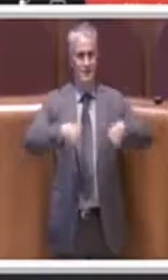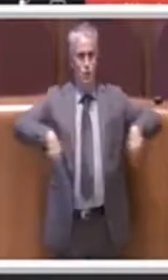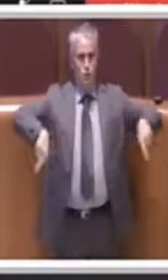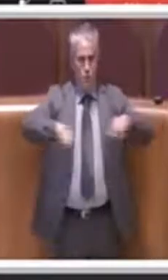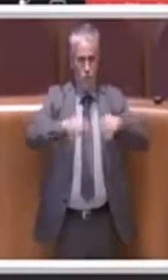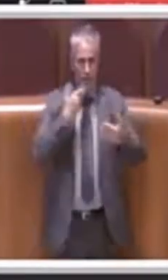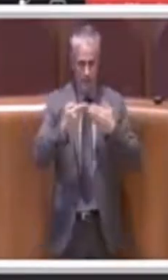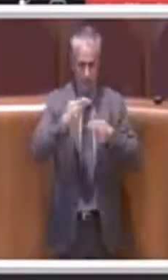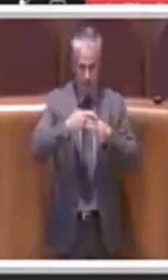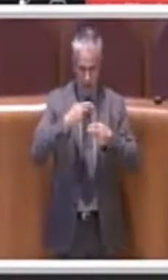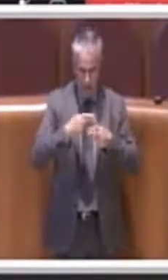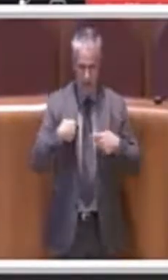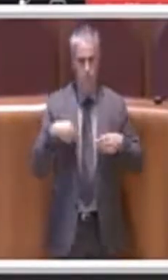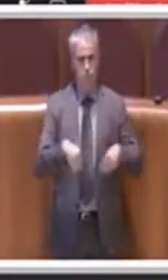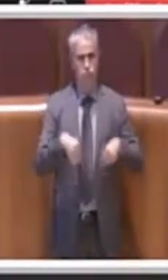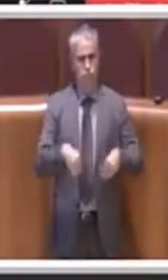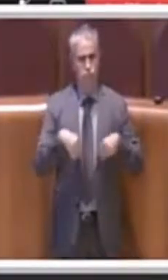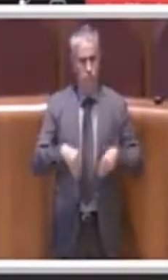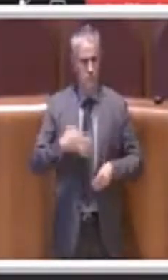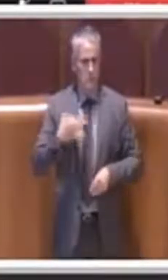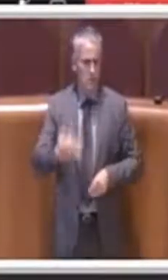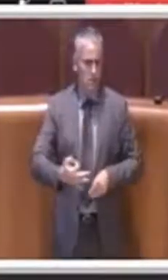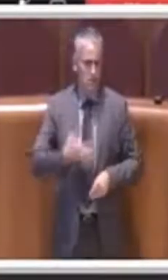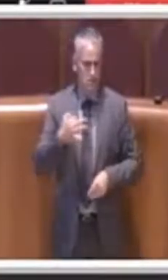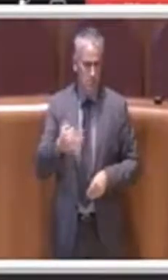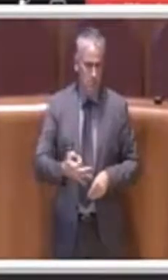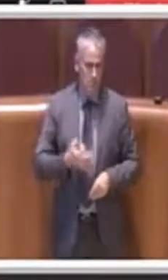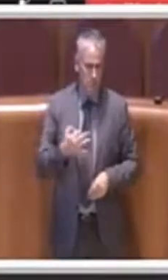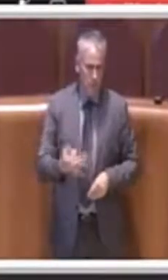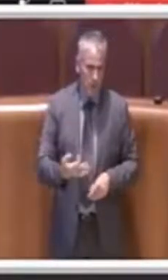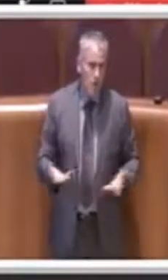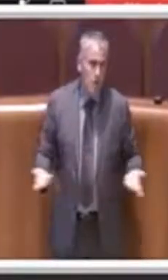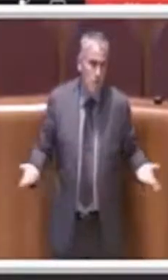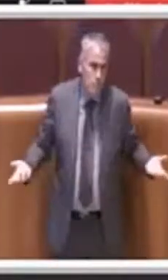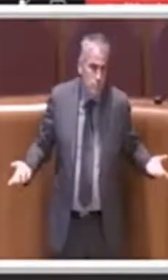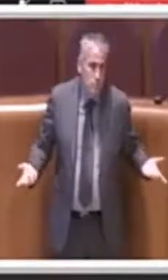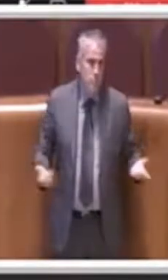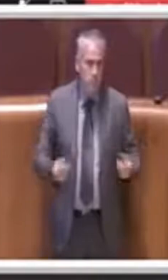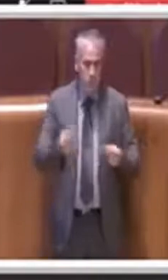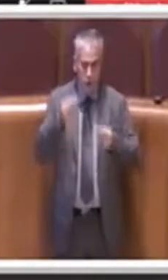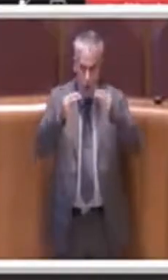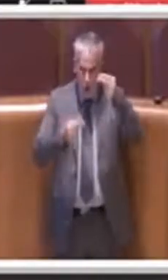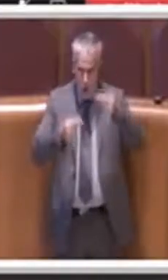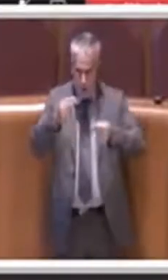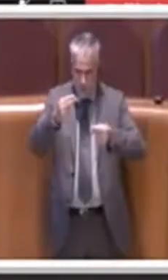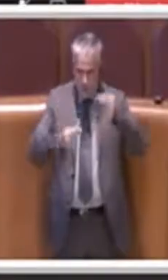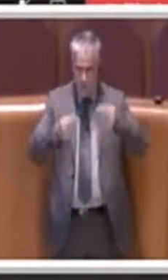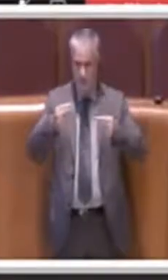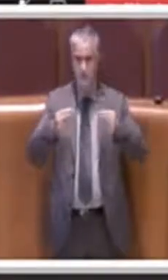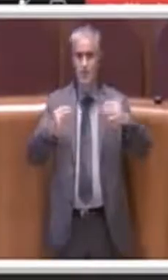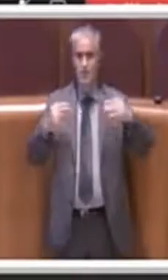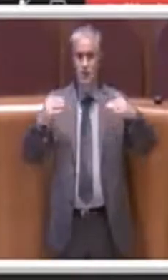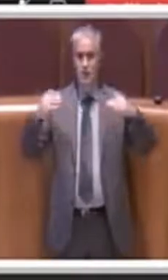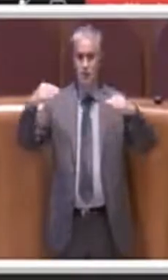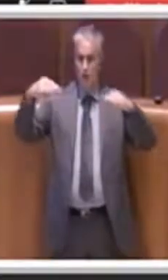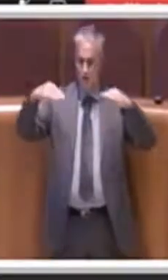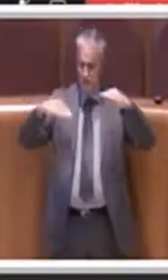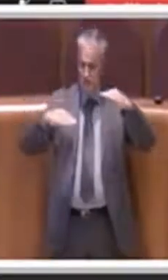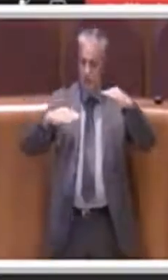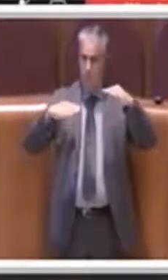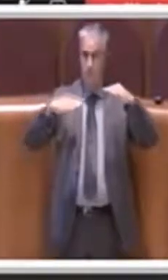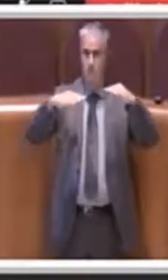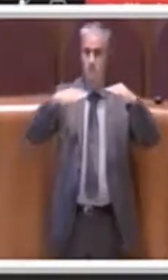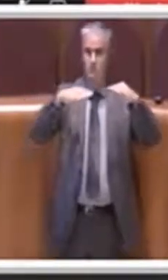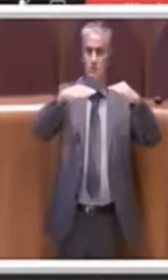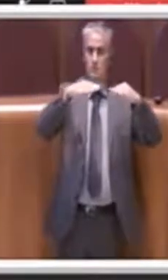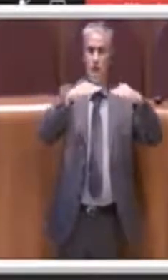Capitolina, stiamo sicuramente riportando i conti ad un equilibrio tale, anzi forse sono